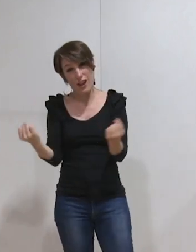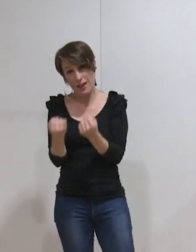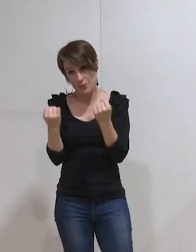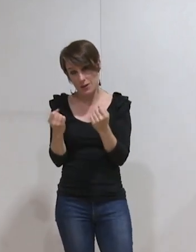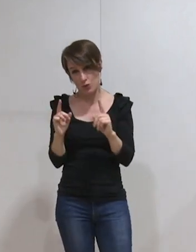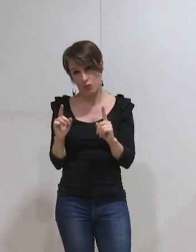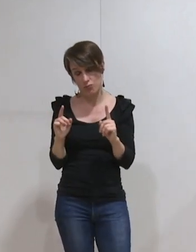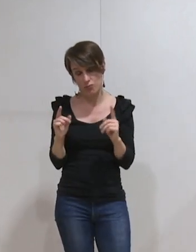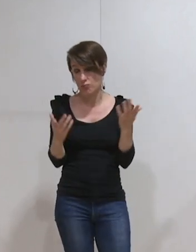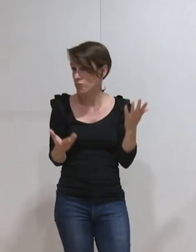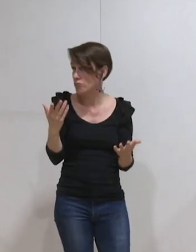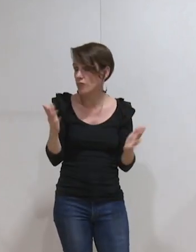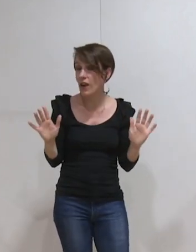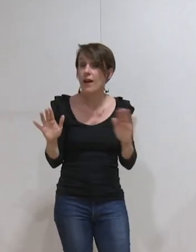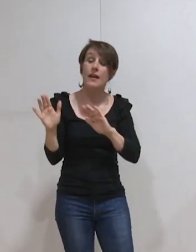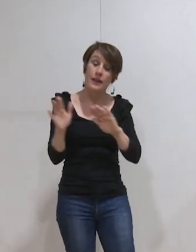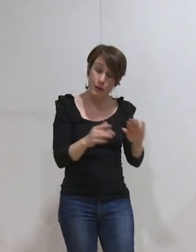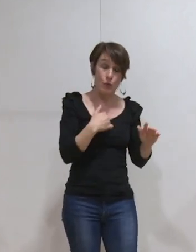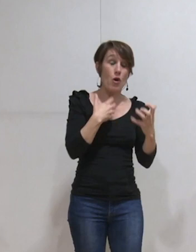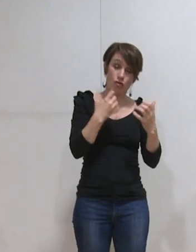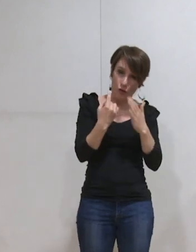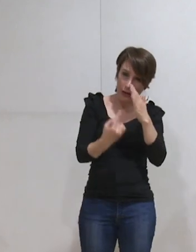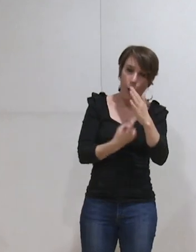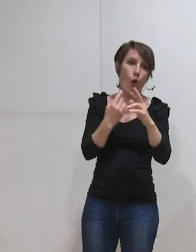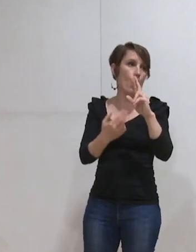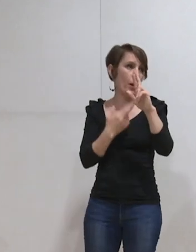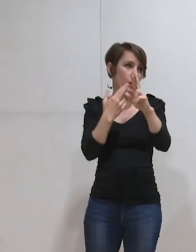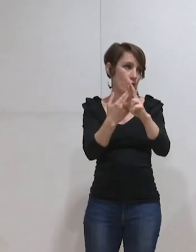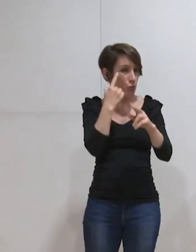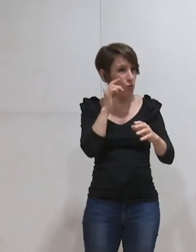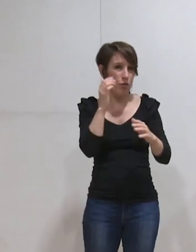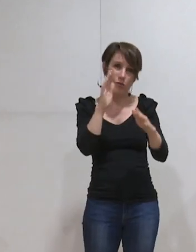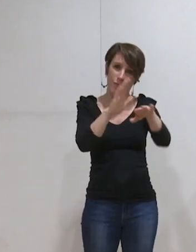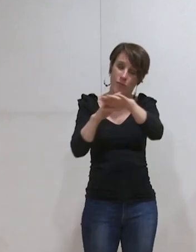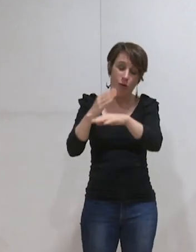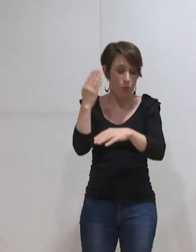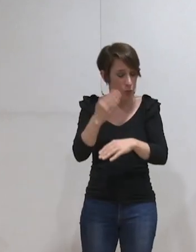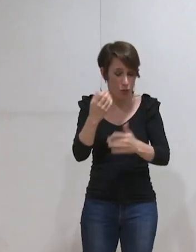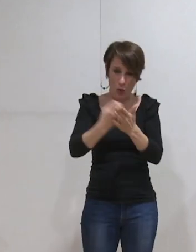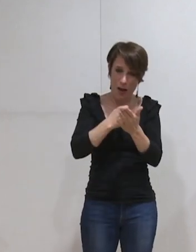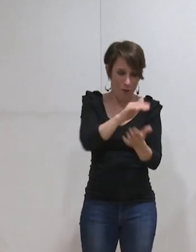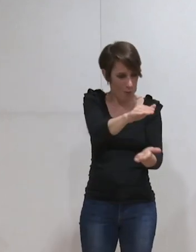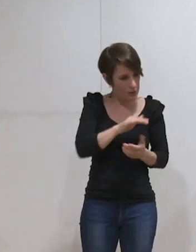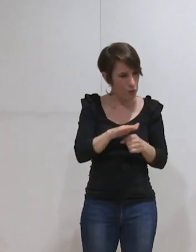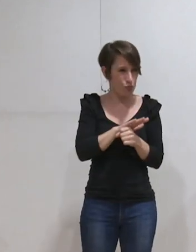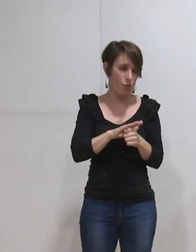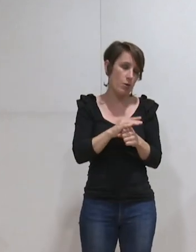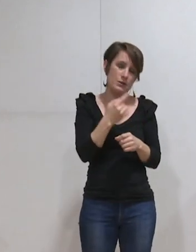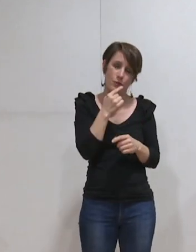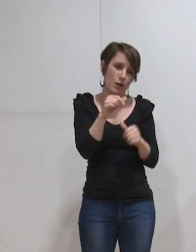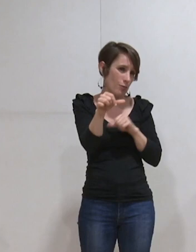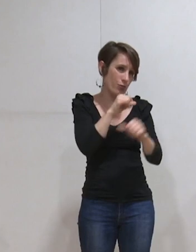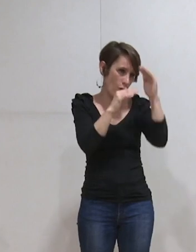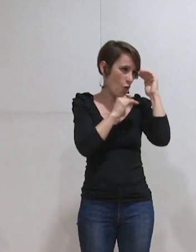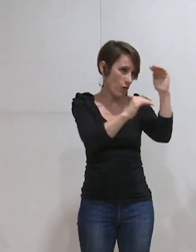d'avis et sur le fait que l'ensemble des informations puissent être transmis à tous les élus là je crois que c'est une question de confiance pour en avoir discuté avec corille Bernard